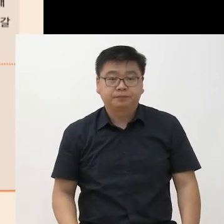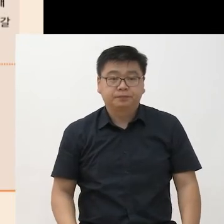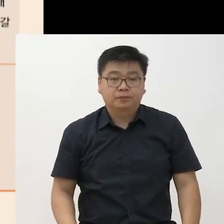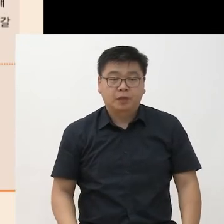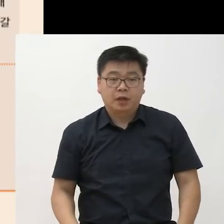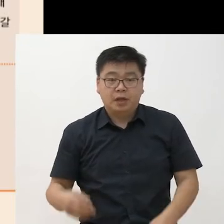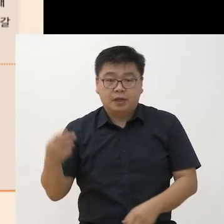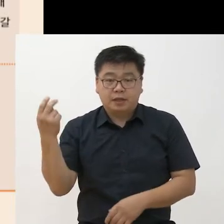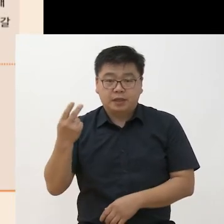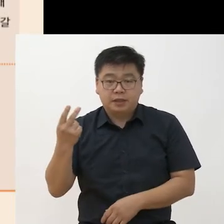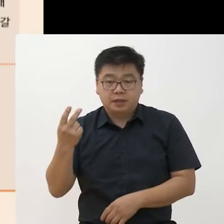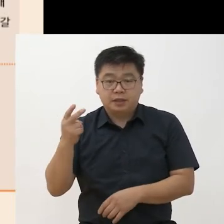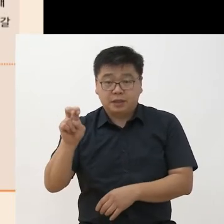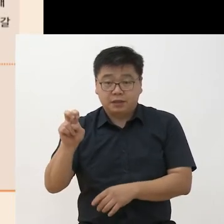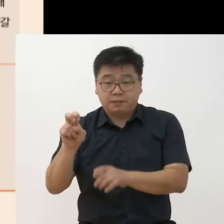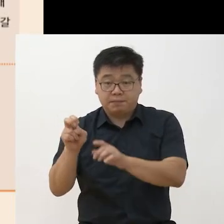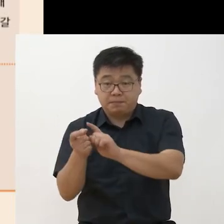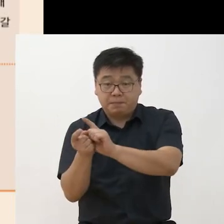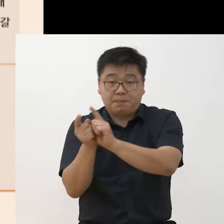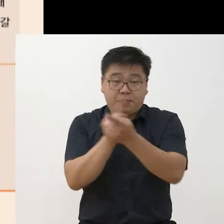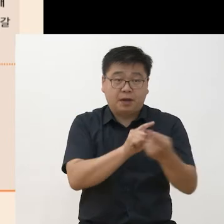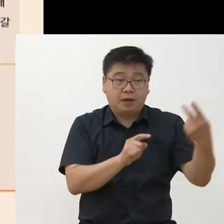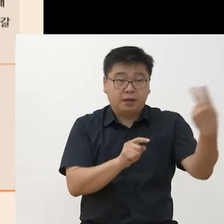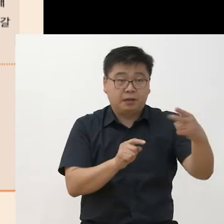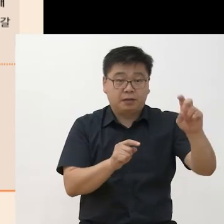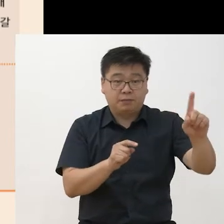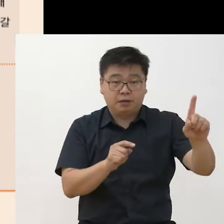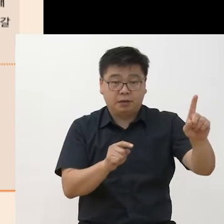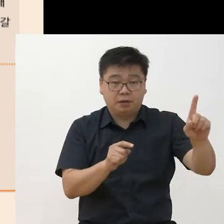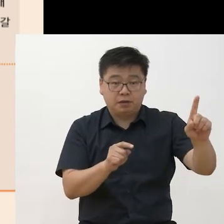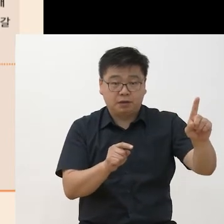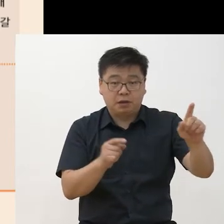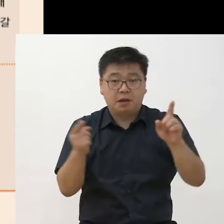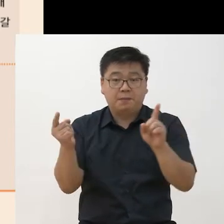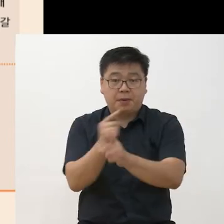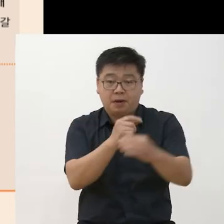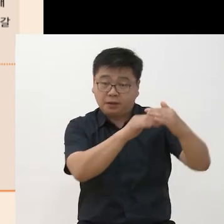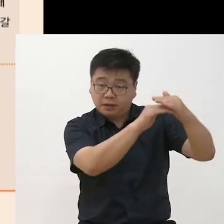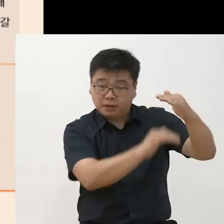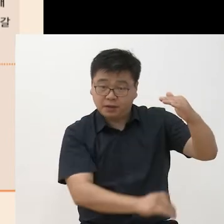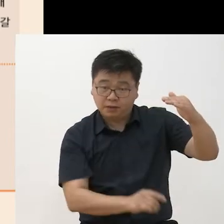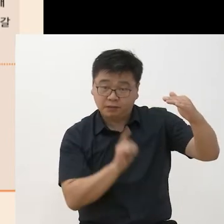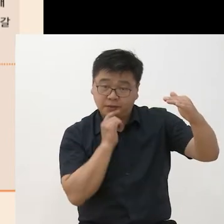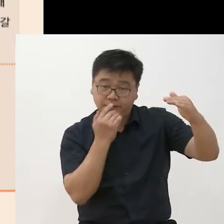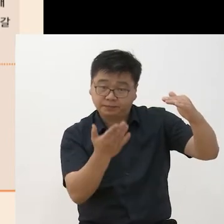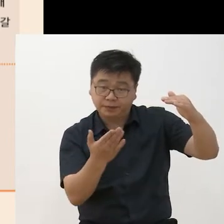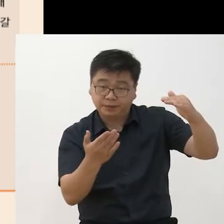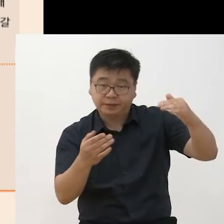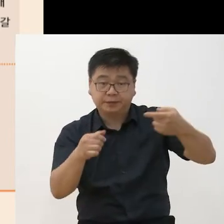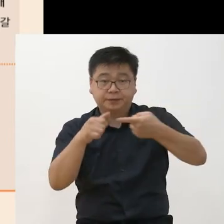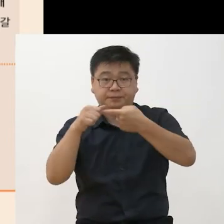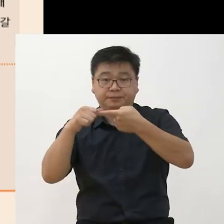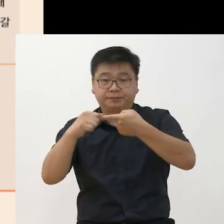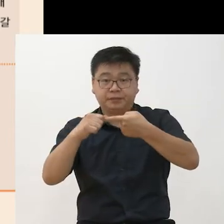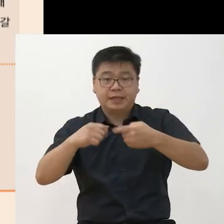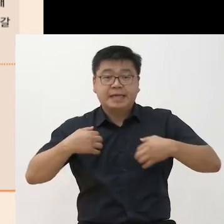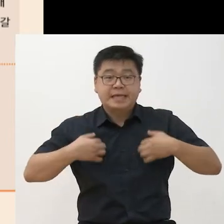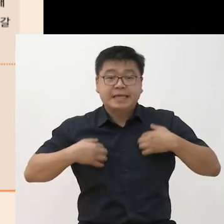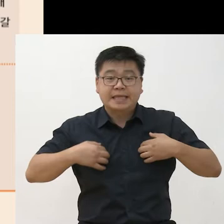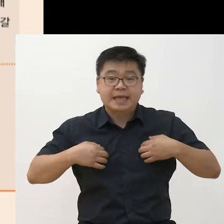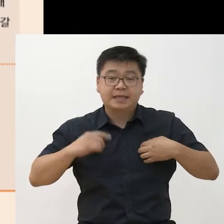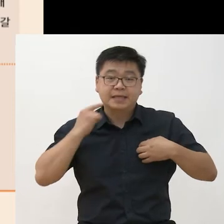다음으로는 전년 대비 주요 변경사항을 설명드리도록 하겠습니다. 첫째, 신나는